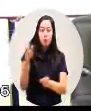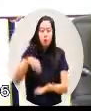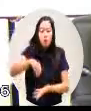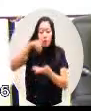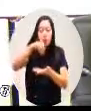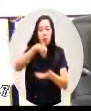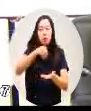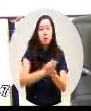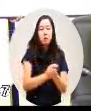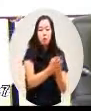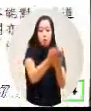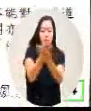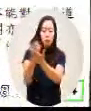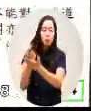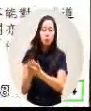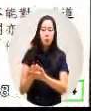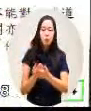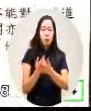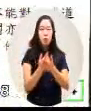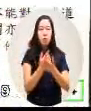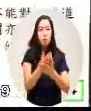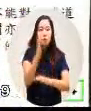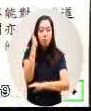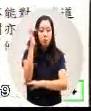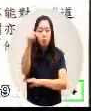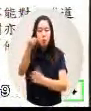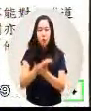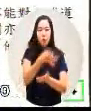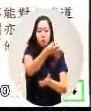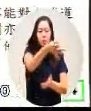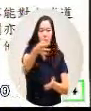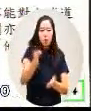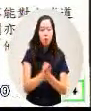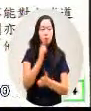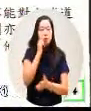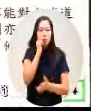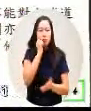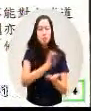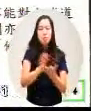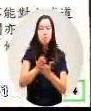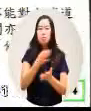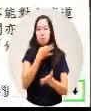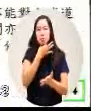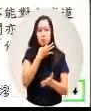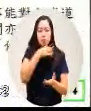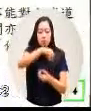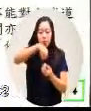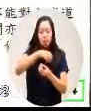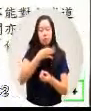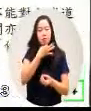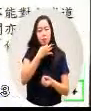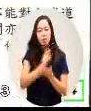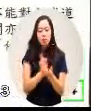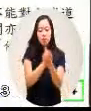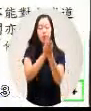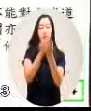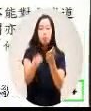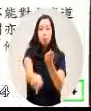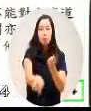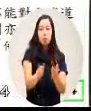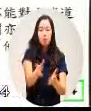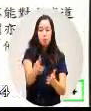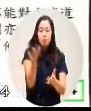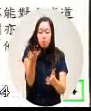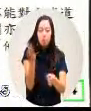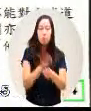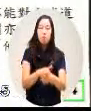按各级政府啦、啊、哈，在因为我们的经费的困难啦、啊、哈啊，应该是对着这方面啦、啊、哈来做一个补